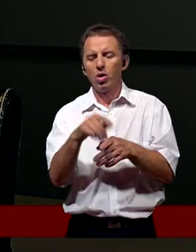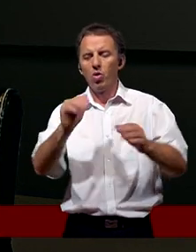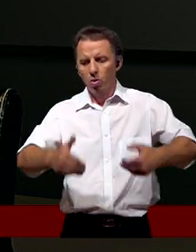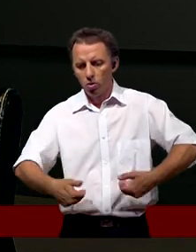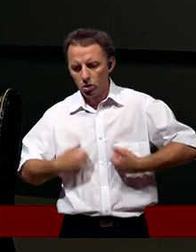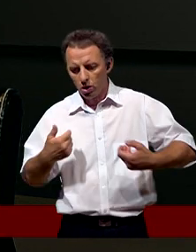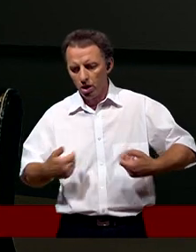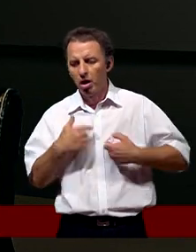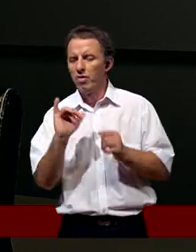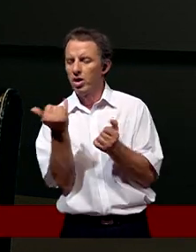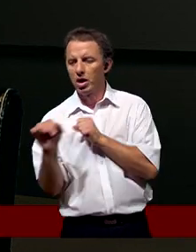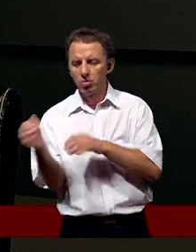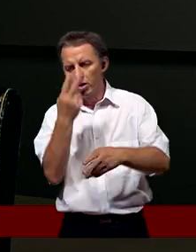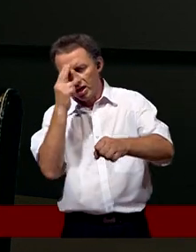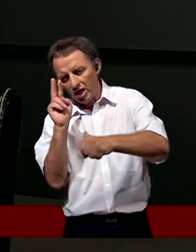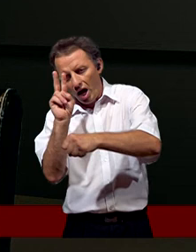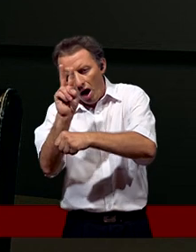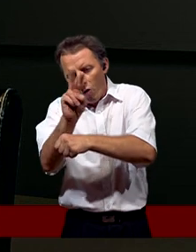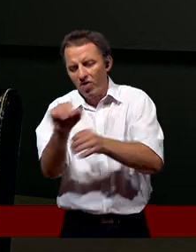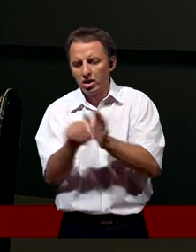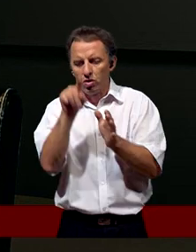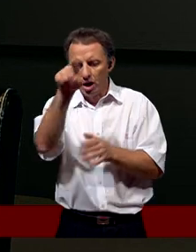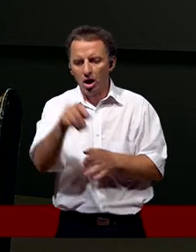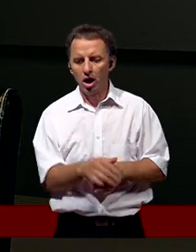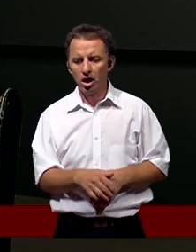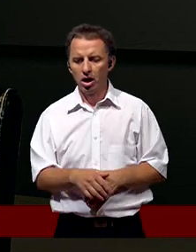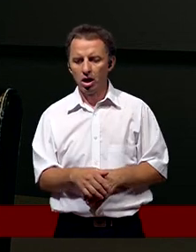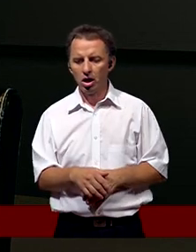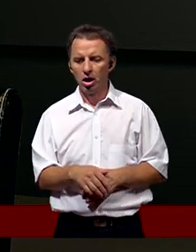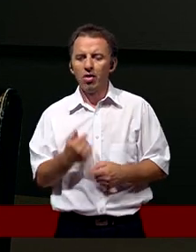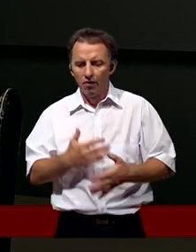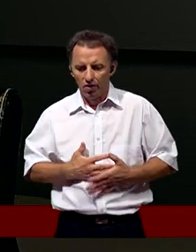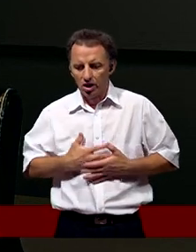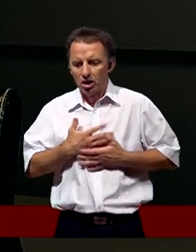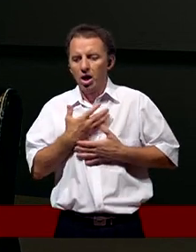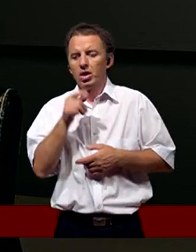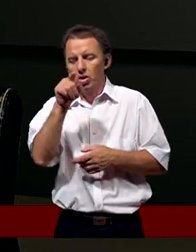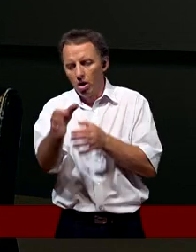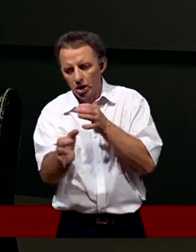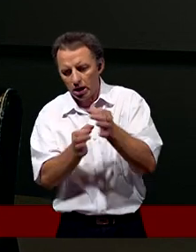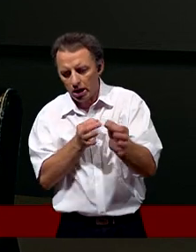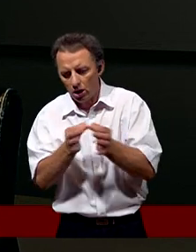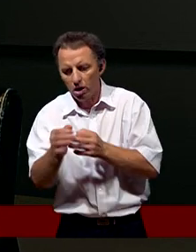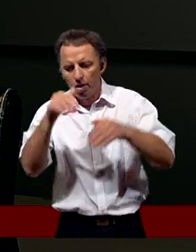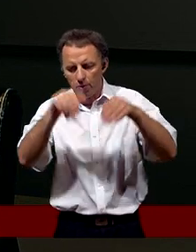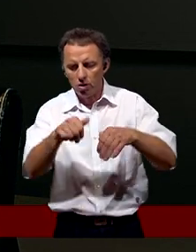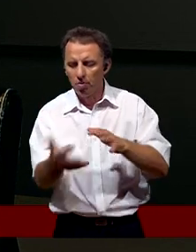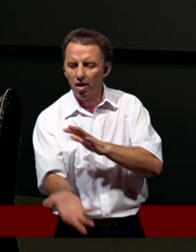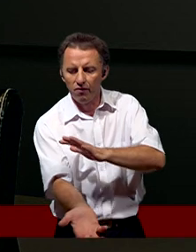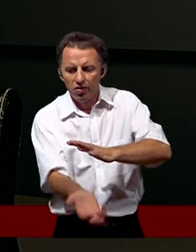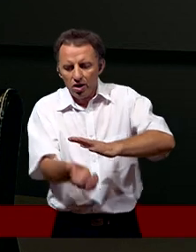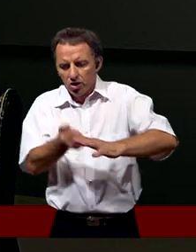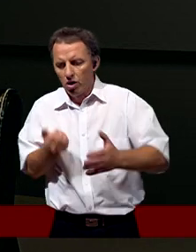podczas uzdrawiania uczył, w jaki sposób ma mu zaufać do końca, prawda? No i mi się wydaje, że też te historie możemy